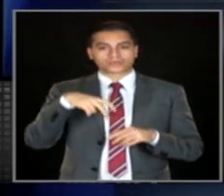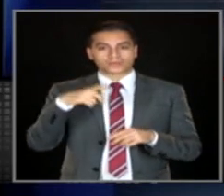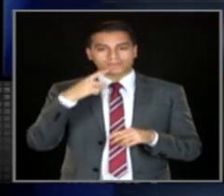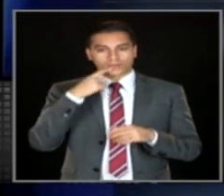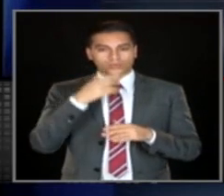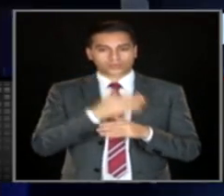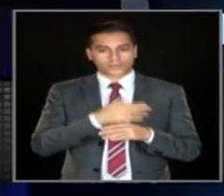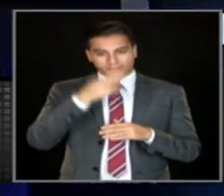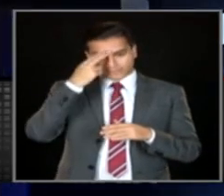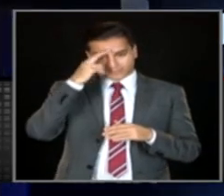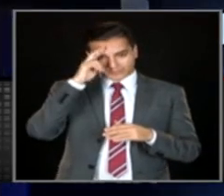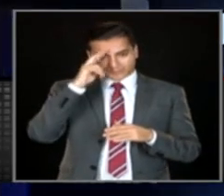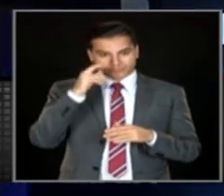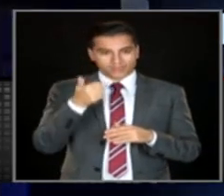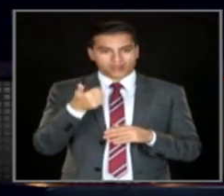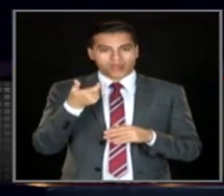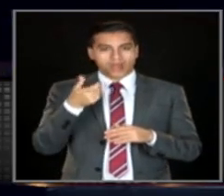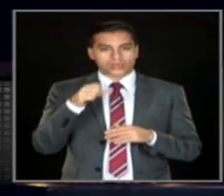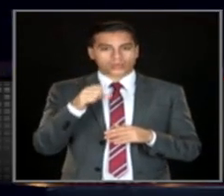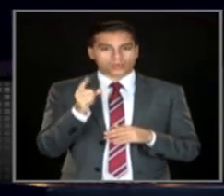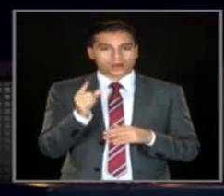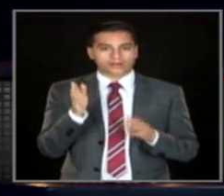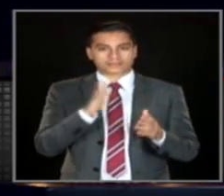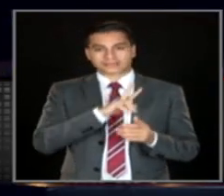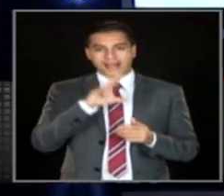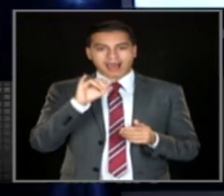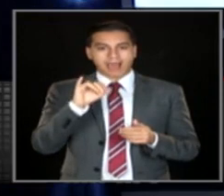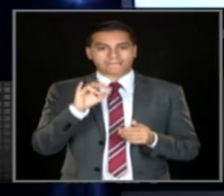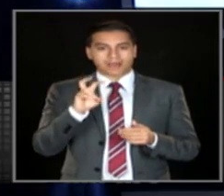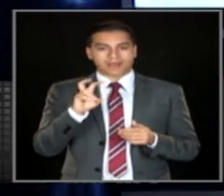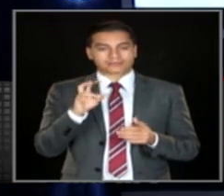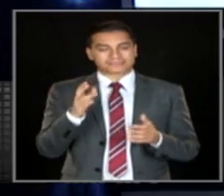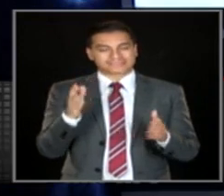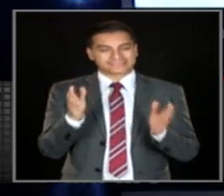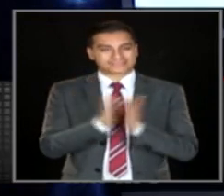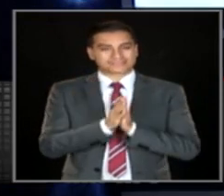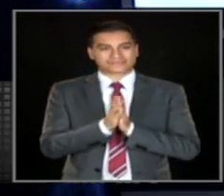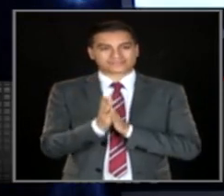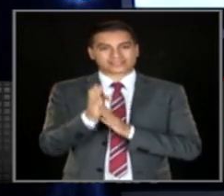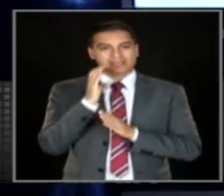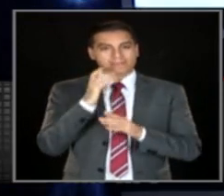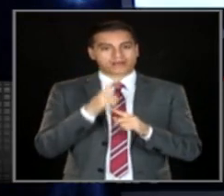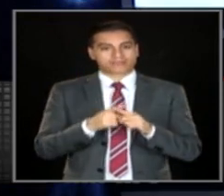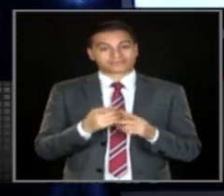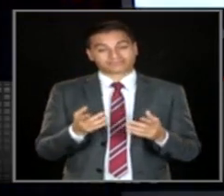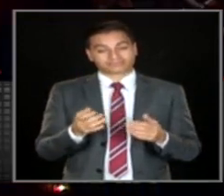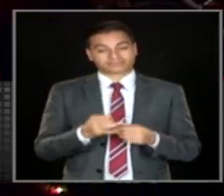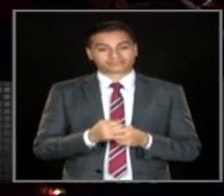سلامة. نفس إجابتي كمان. أنور سلامة، للأسف الشديد إجابة